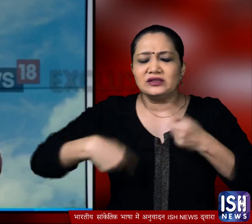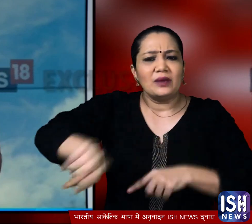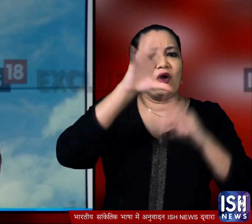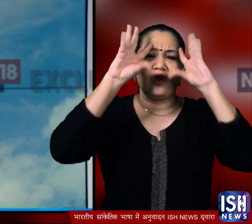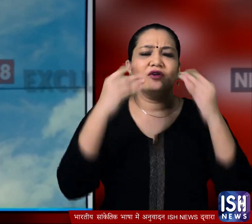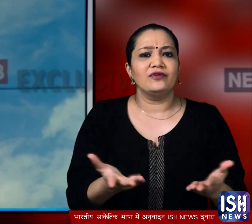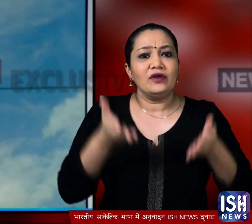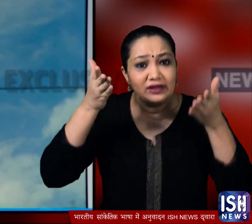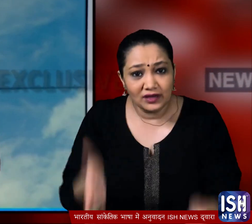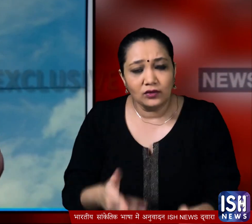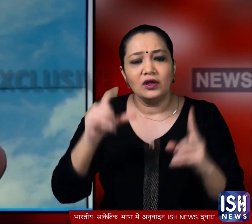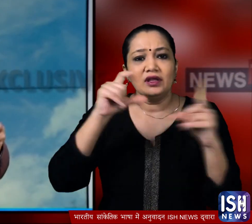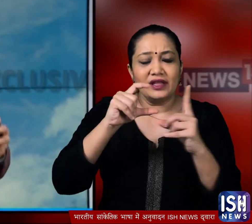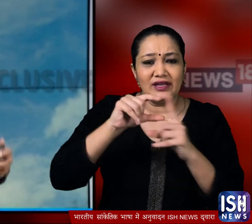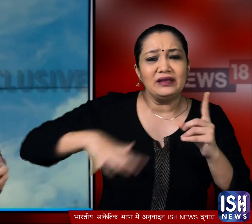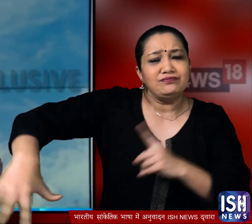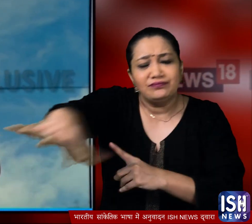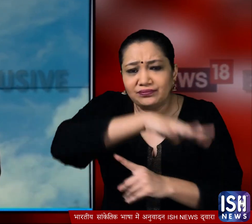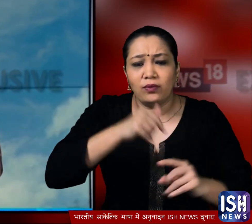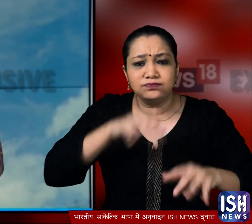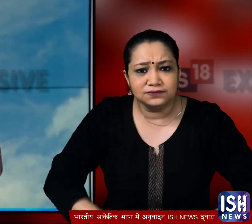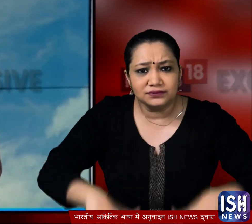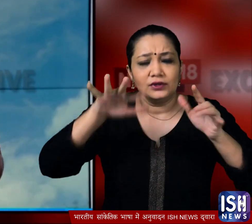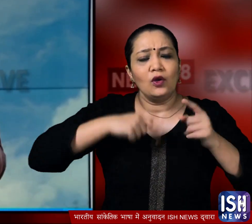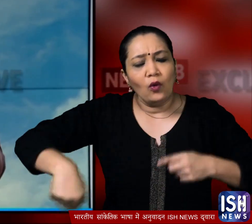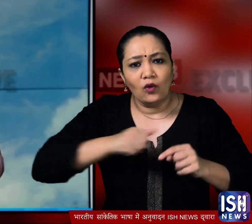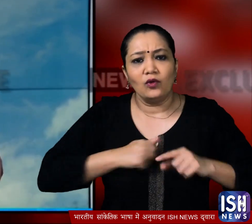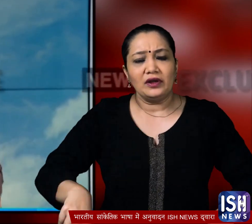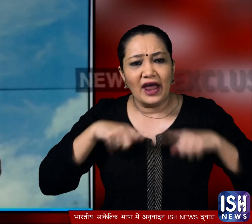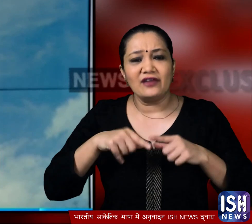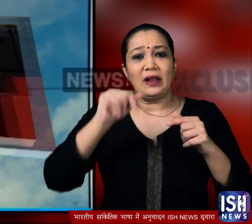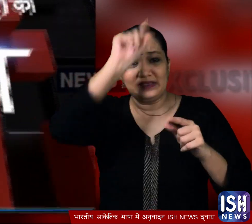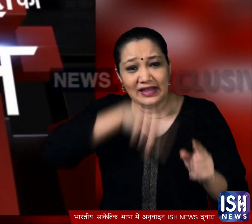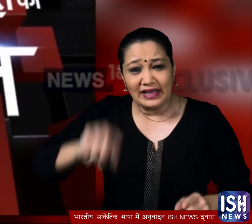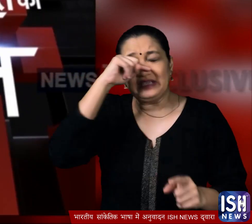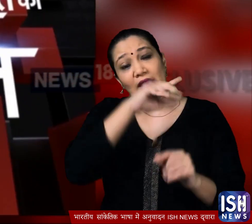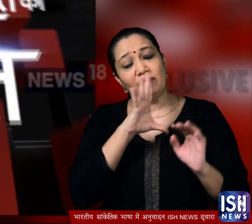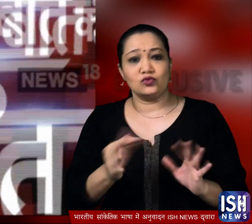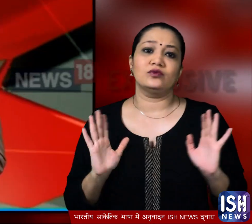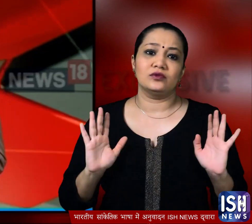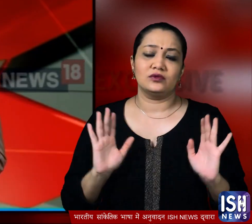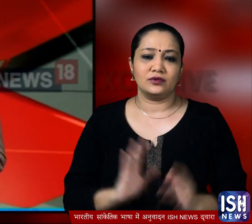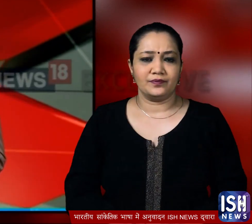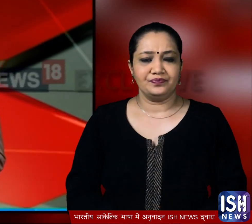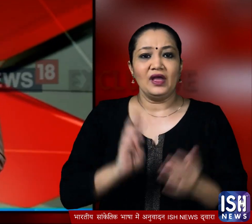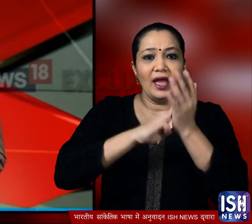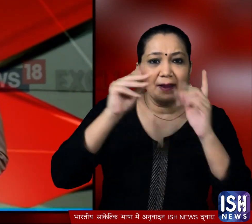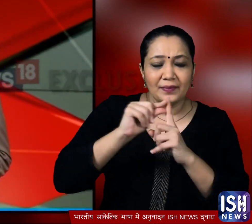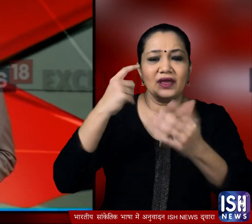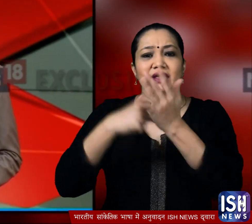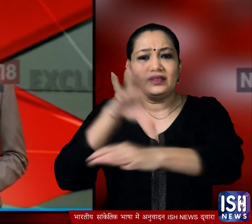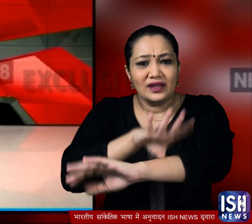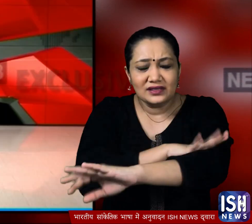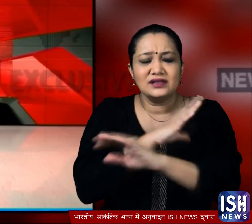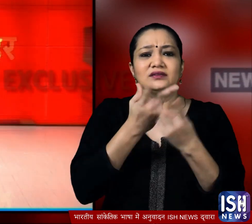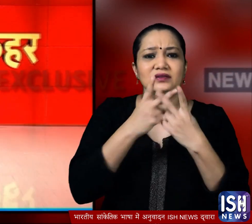कर ली। और अब हाल यह है कि दिल्ली एनसीआर के जल भराव में हमारी जिंदगी और देश की इज्जत दोनों डूब रही। मध्य प्रदेश और राजस्थान के कुछ